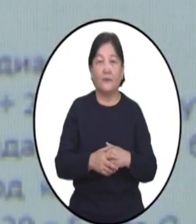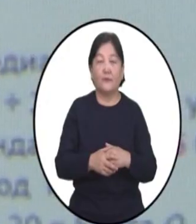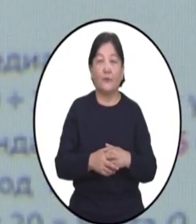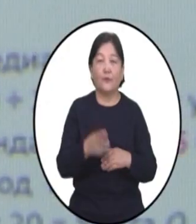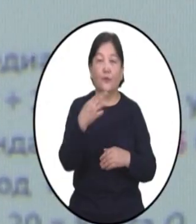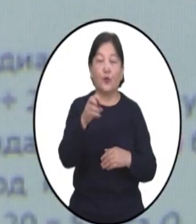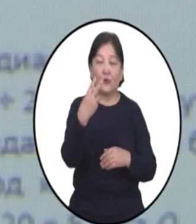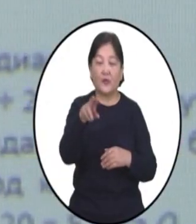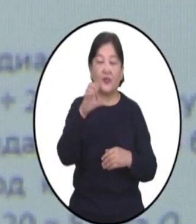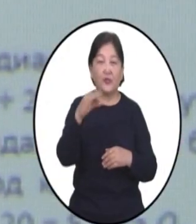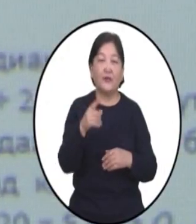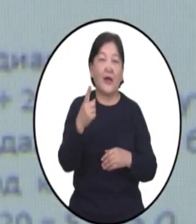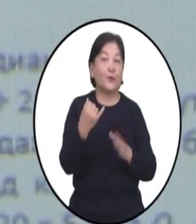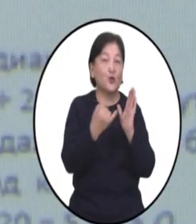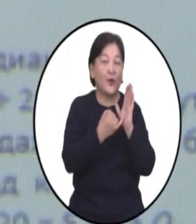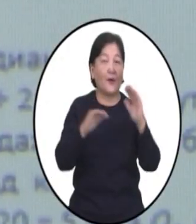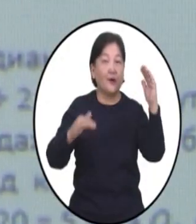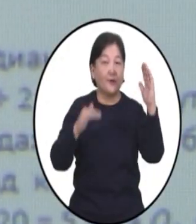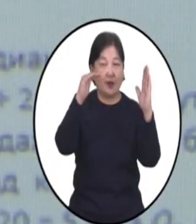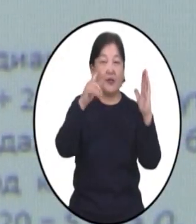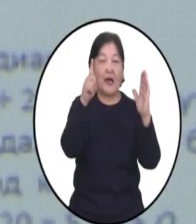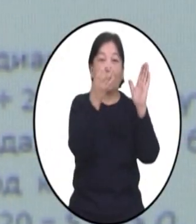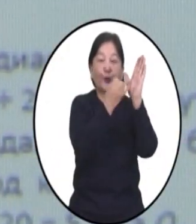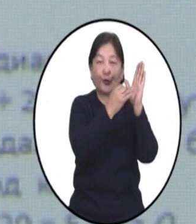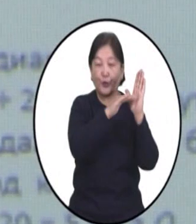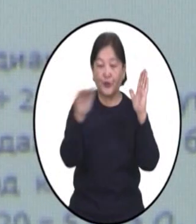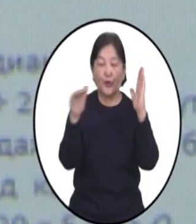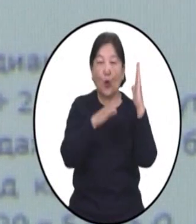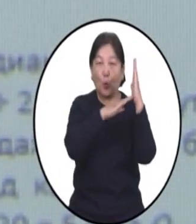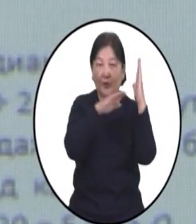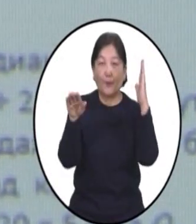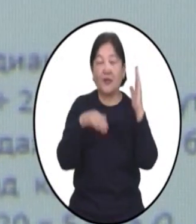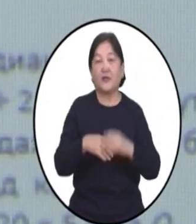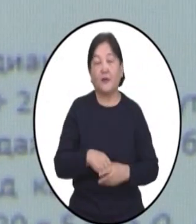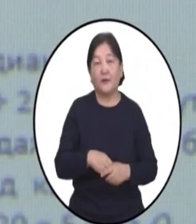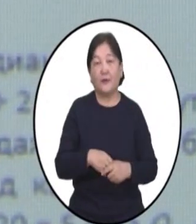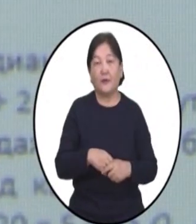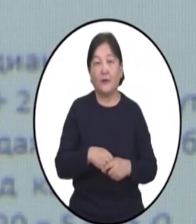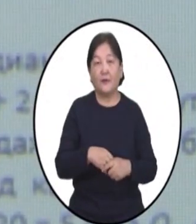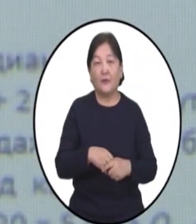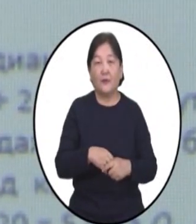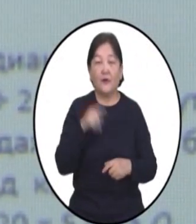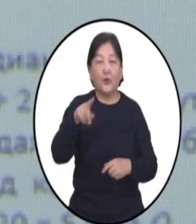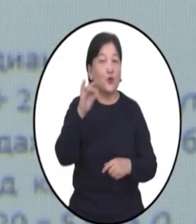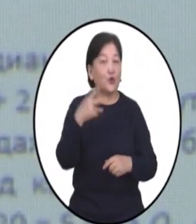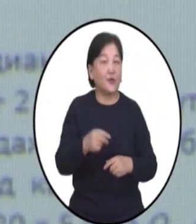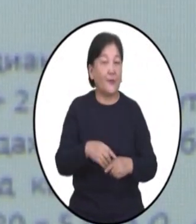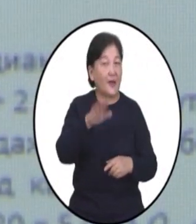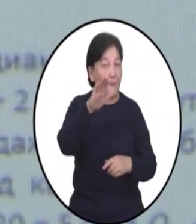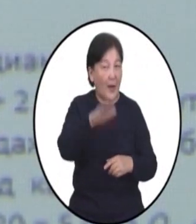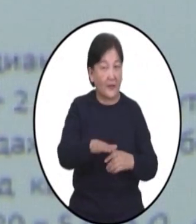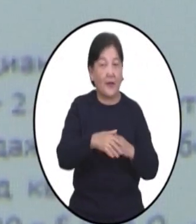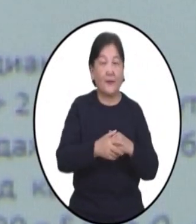бол 16 байна. Дээд кавертэл нь бол 17 гэдэг утгыг илэрхийлж байна. Өөрөөр хэлэх юм бол энэ сурагч маань хамгийн багадаа